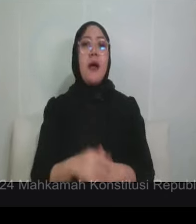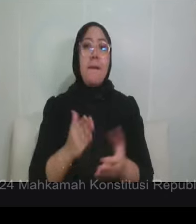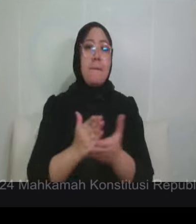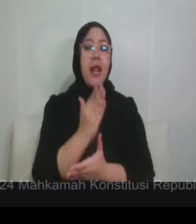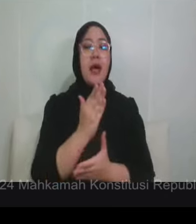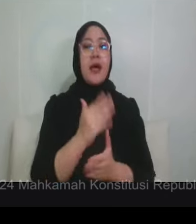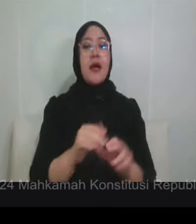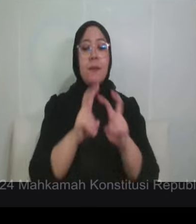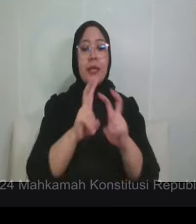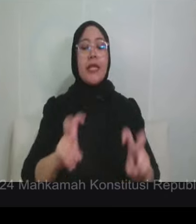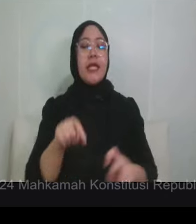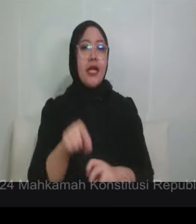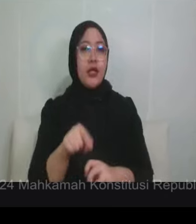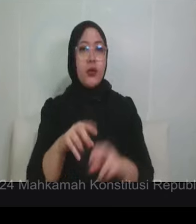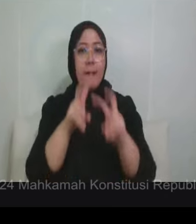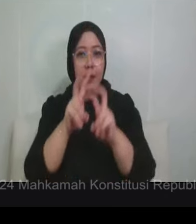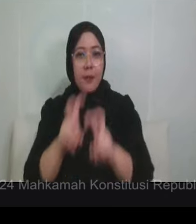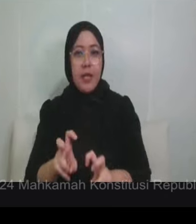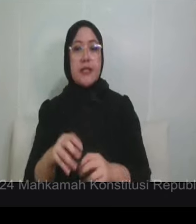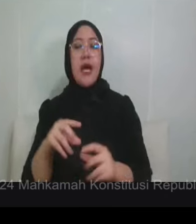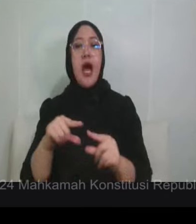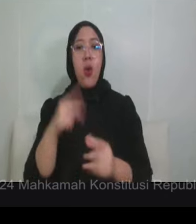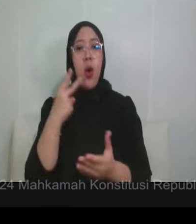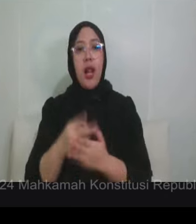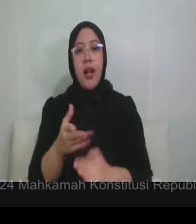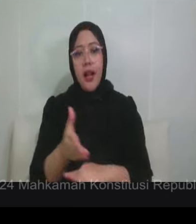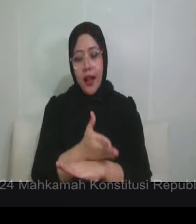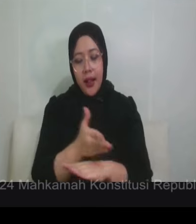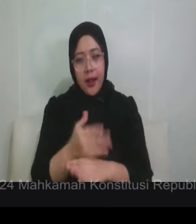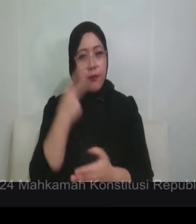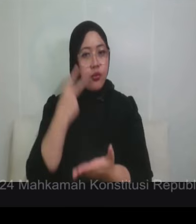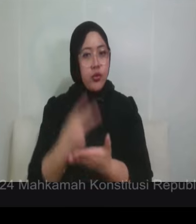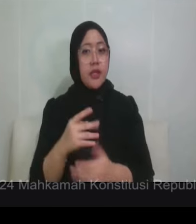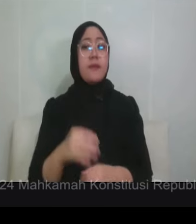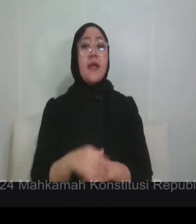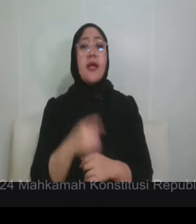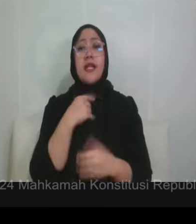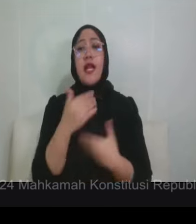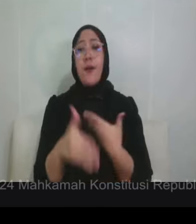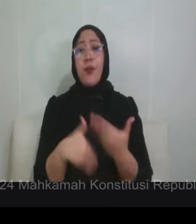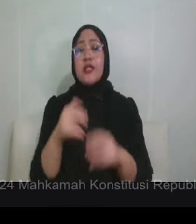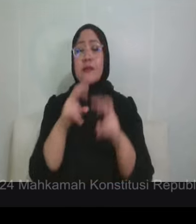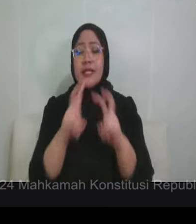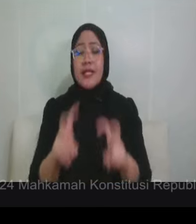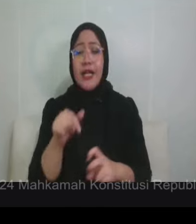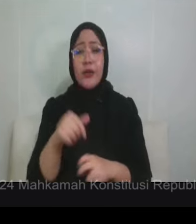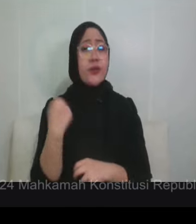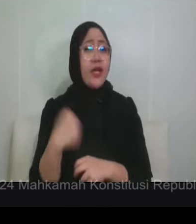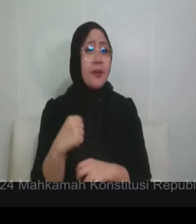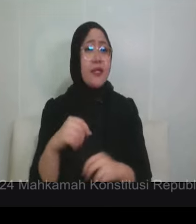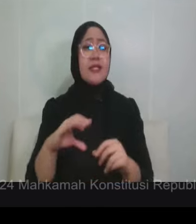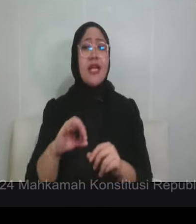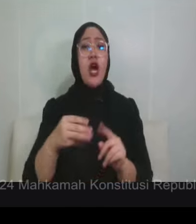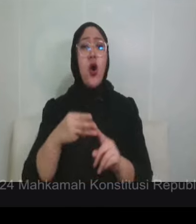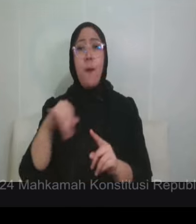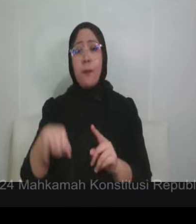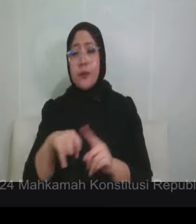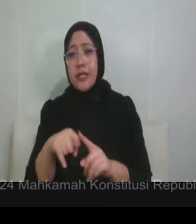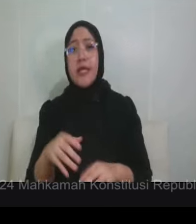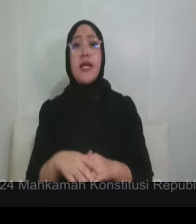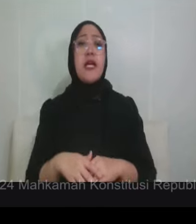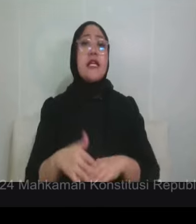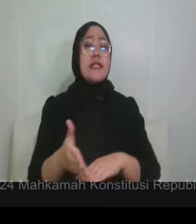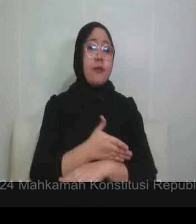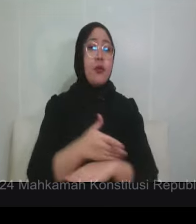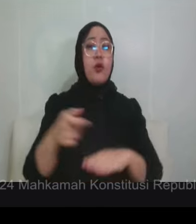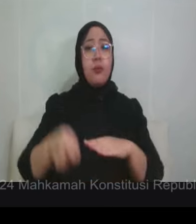permulaan terlebih terhadap tindakan dalam proses penyelidikan tidak dapat menjadi objek gugatan pra peradilan Karena pada dasarnya tindakan yang dilakukan belum masuk